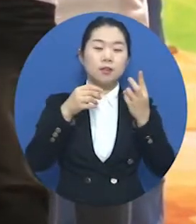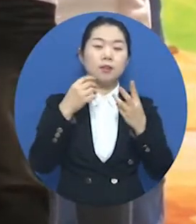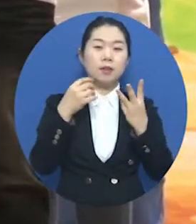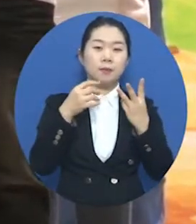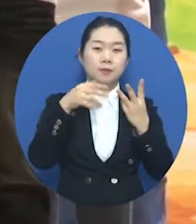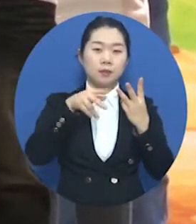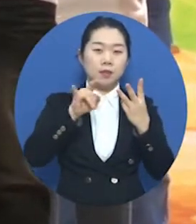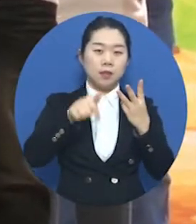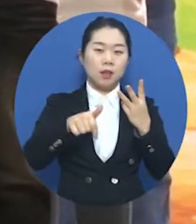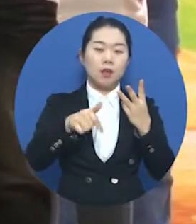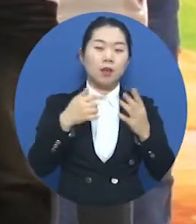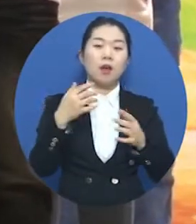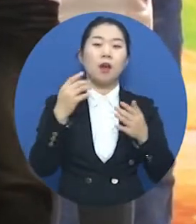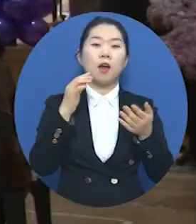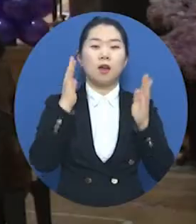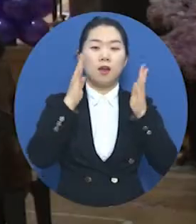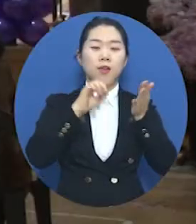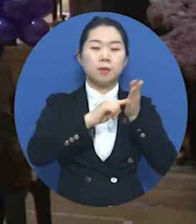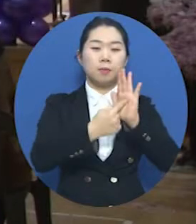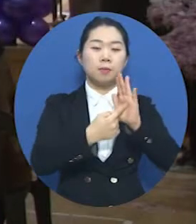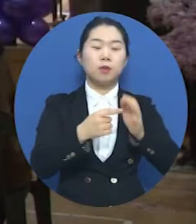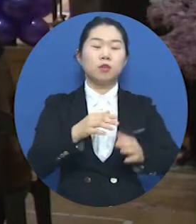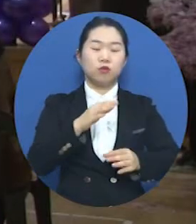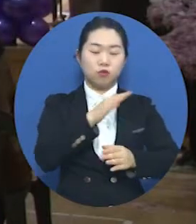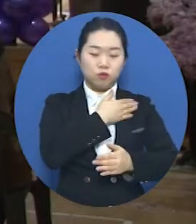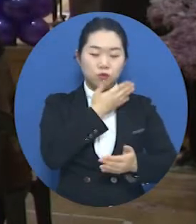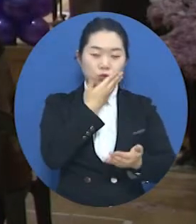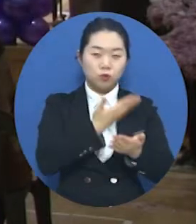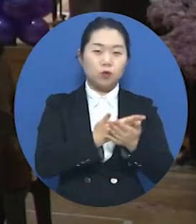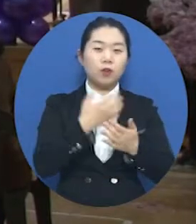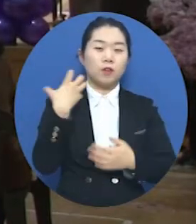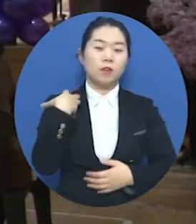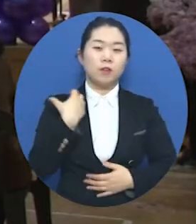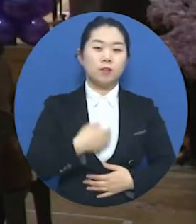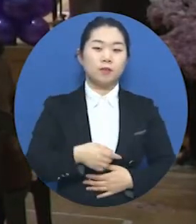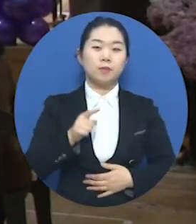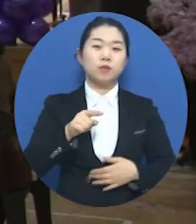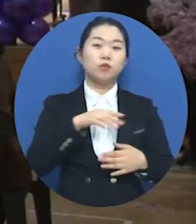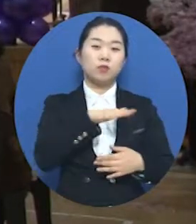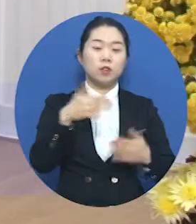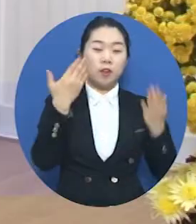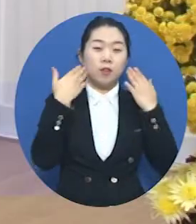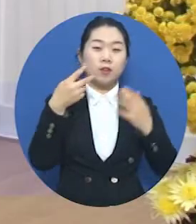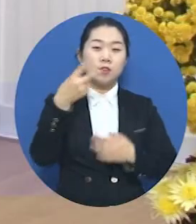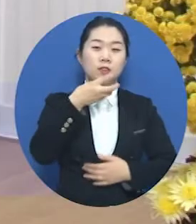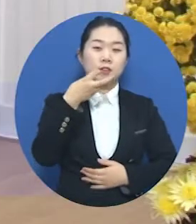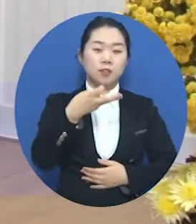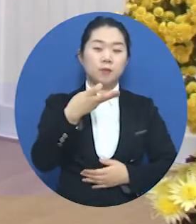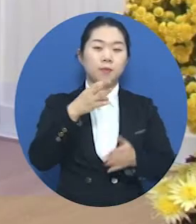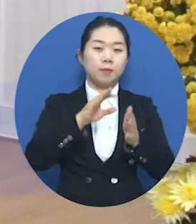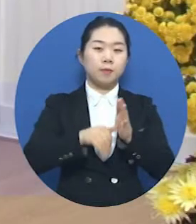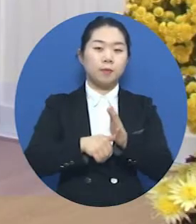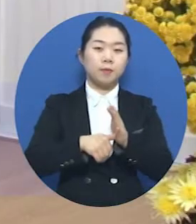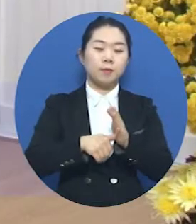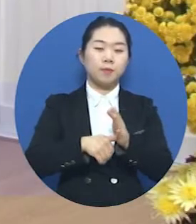프로그램의 집약으로 학습 발표회의 중심 역할을 톡톡히 해냈습니다.